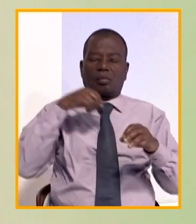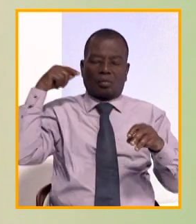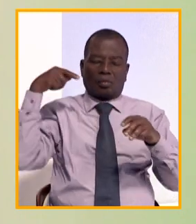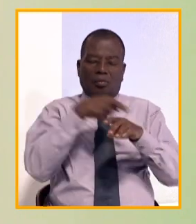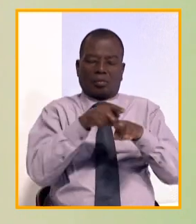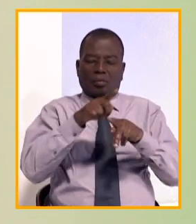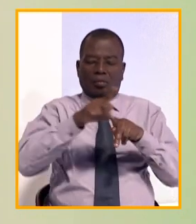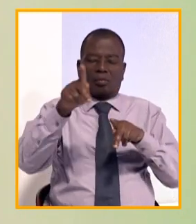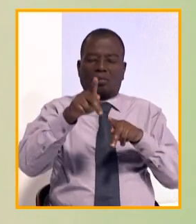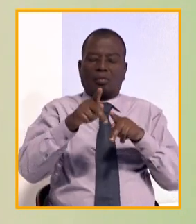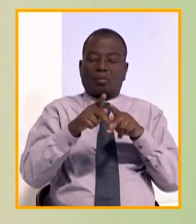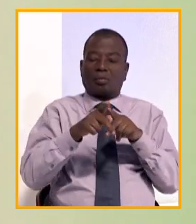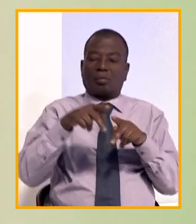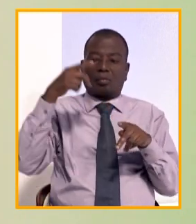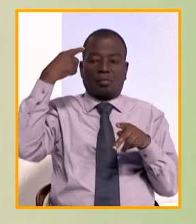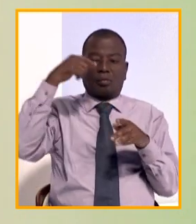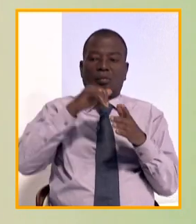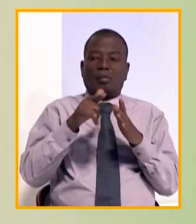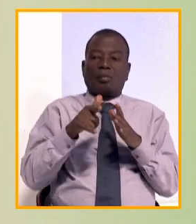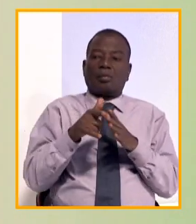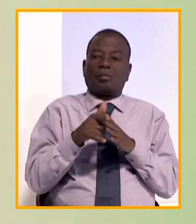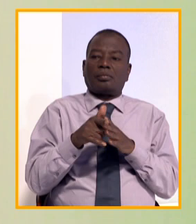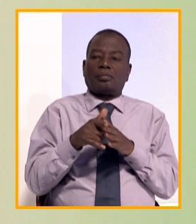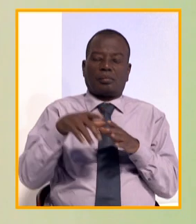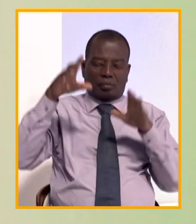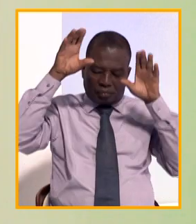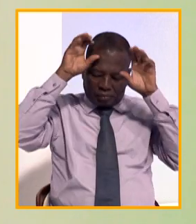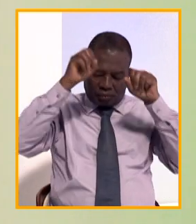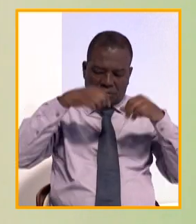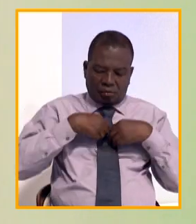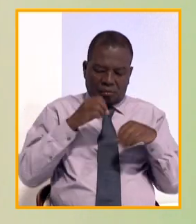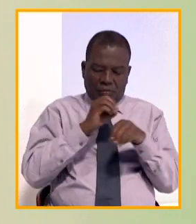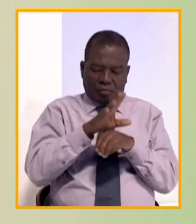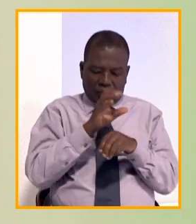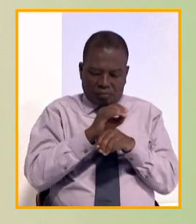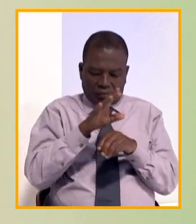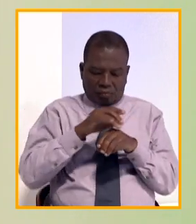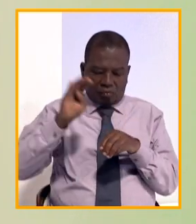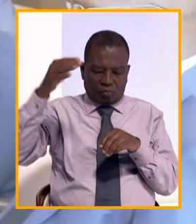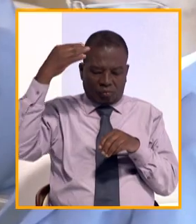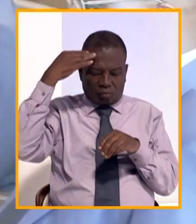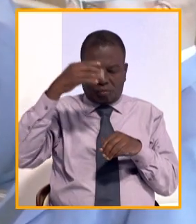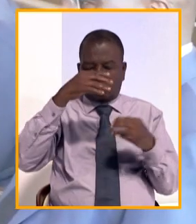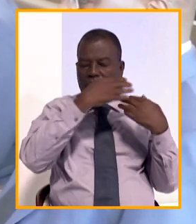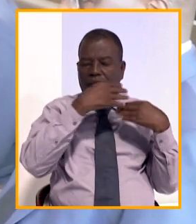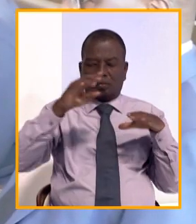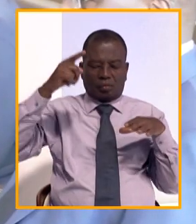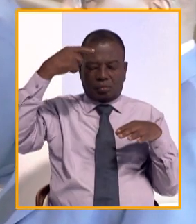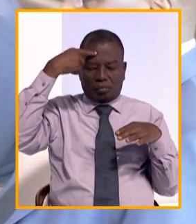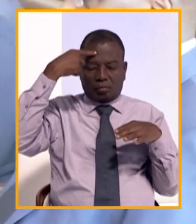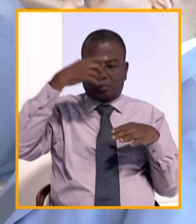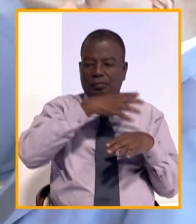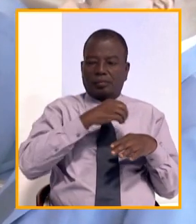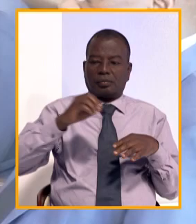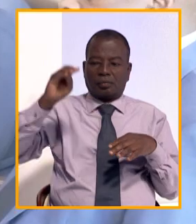blessés. Dans ce cadre, le chef de l'État a instruit le premier ministre chef du gouvernement